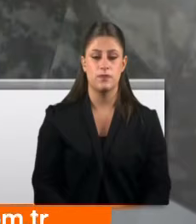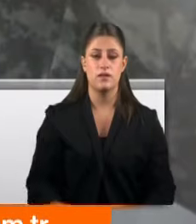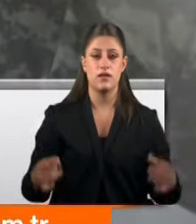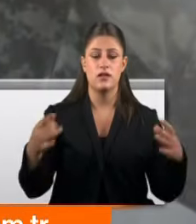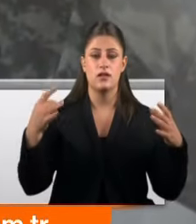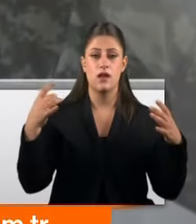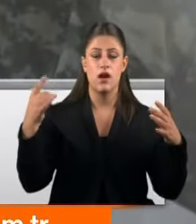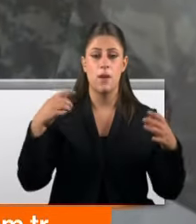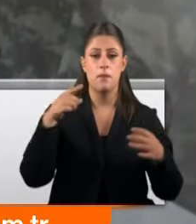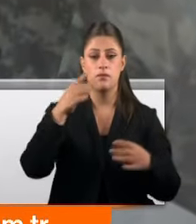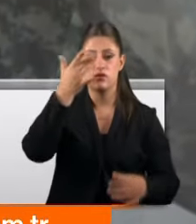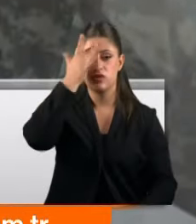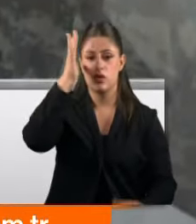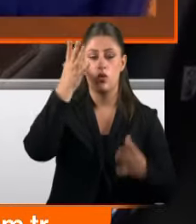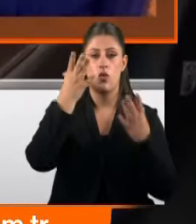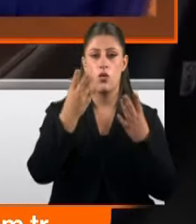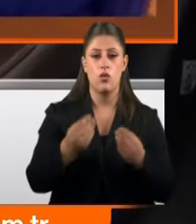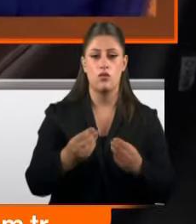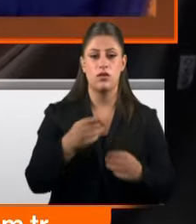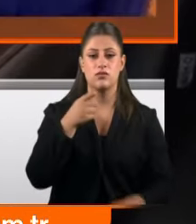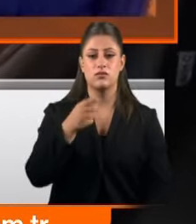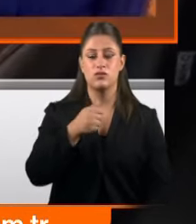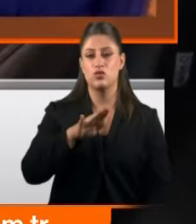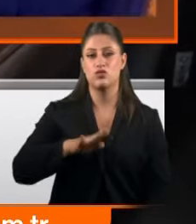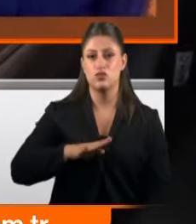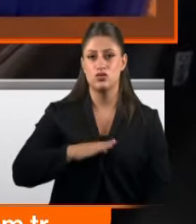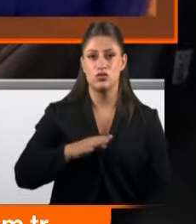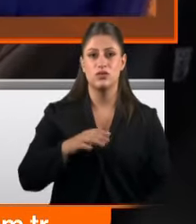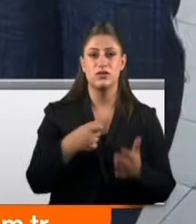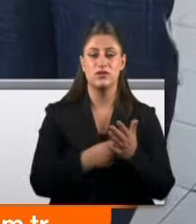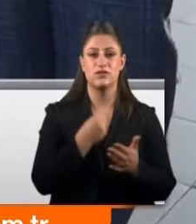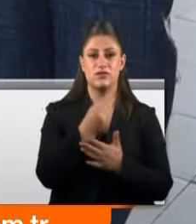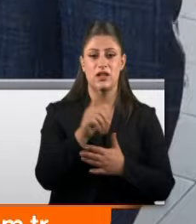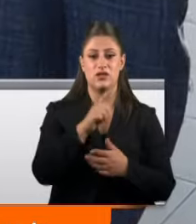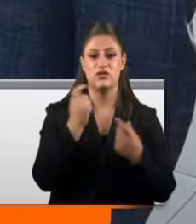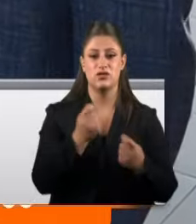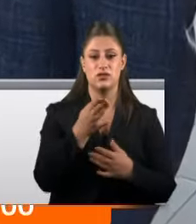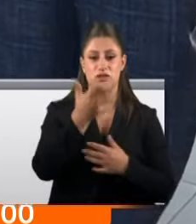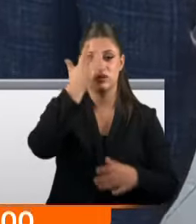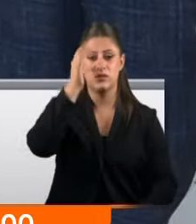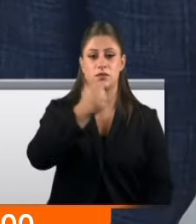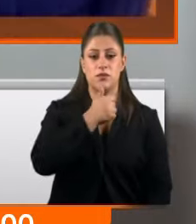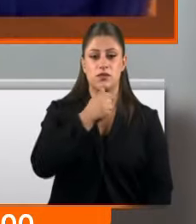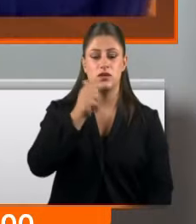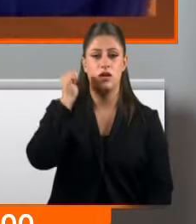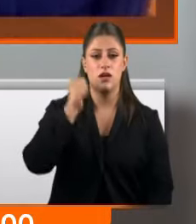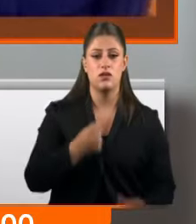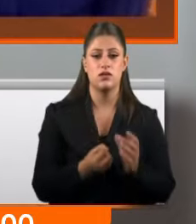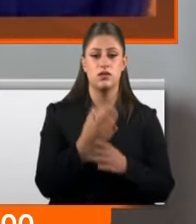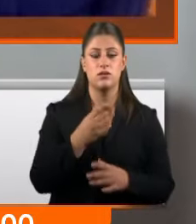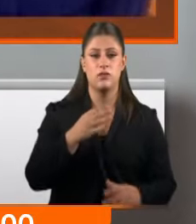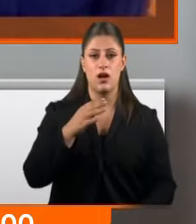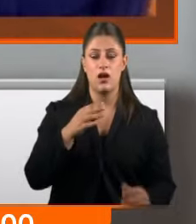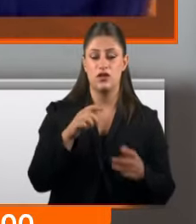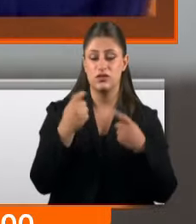Diyarbakır'da şehit düşen evladının adını taşıdığı lisede görev yapıyor. Şehit babası her sabah güne selam vererek başlıyor. Gurur